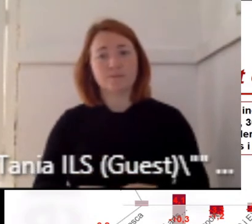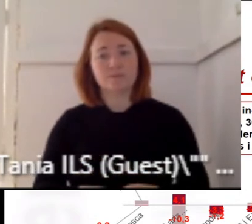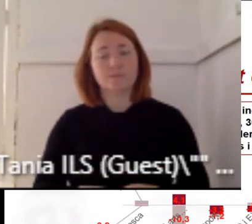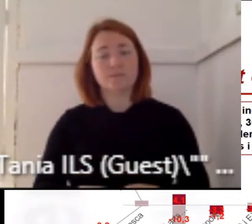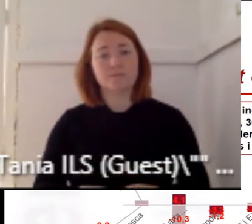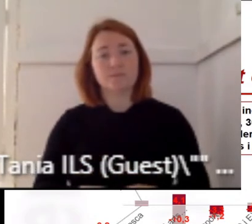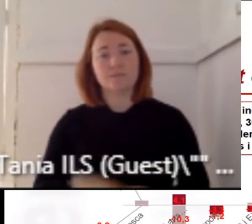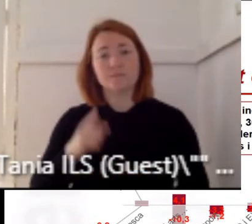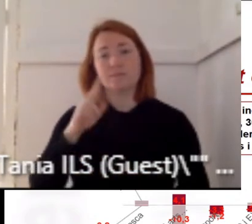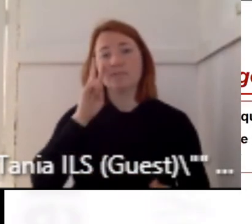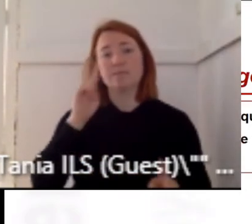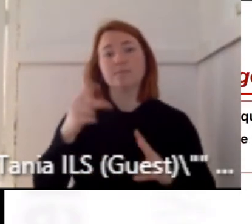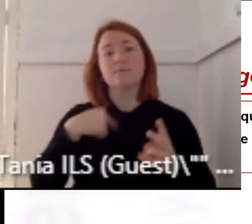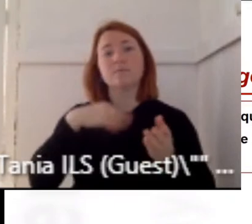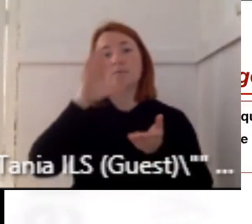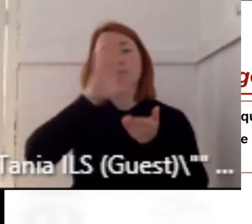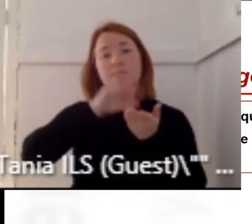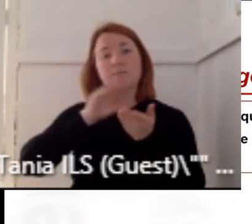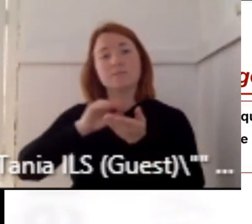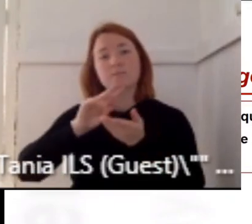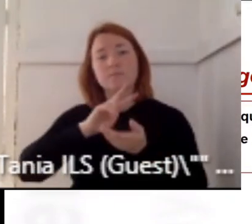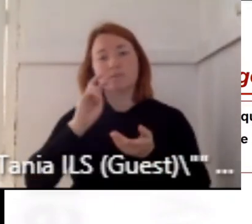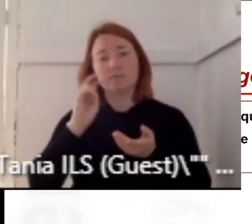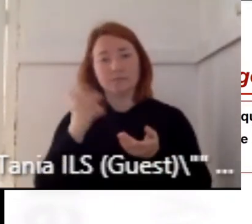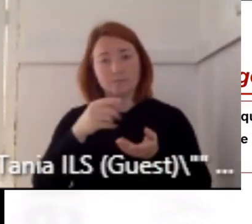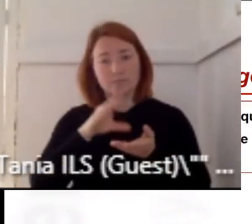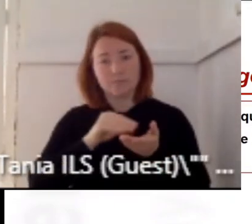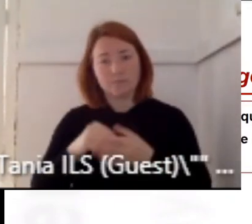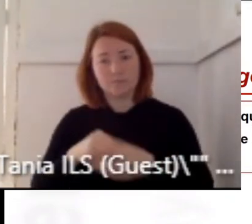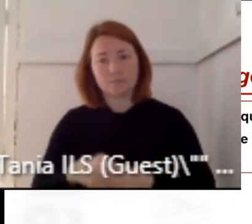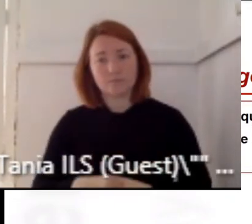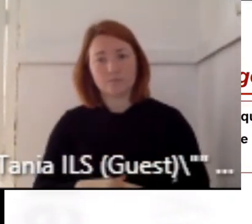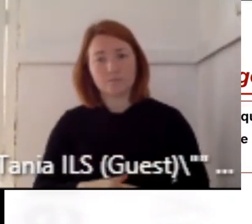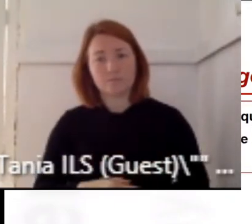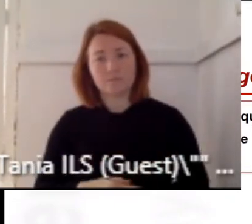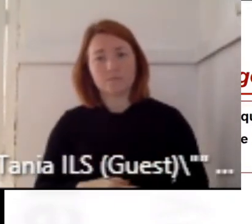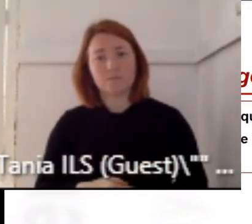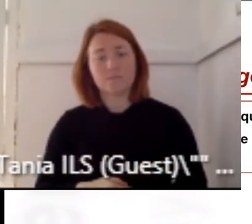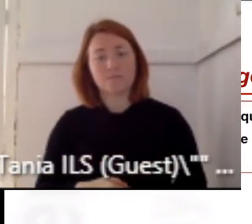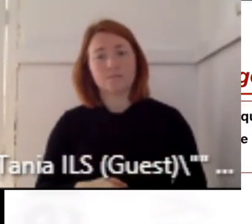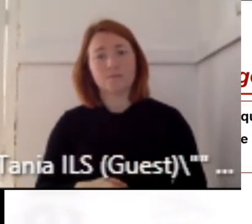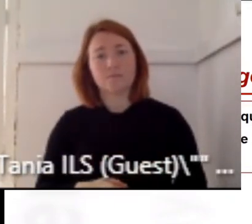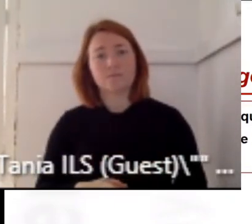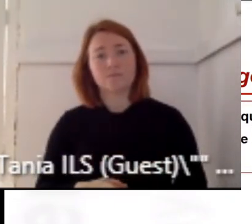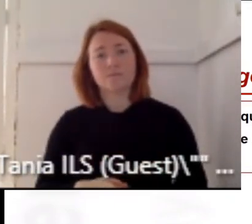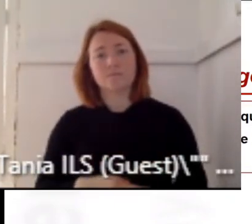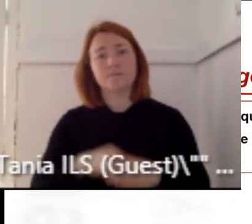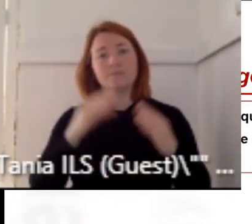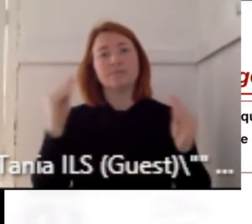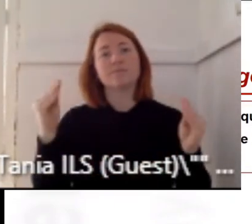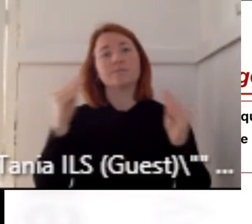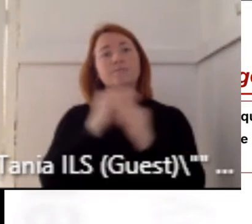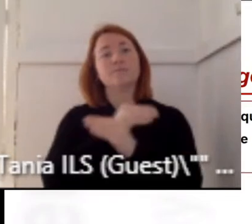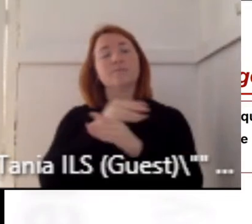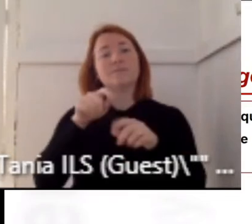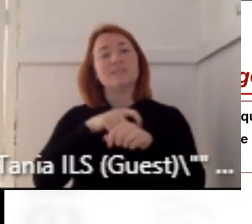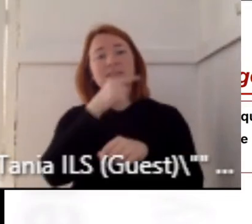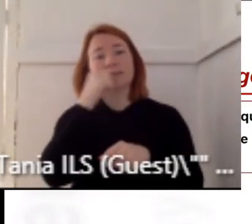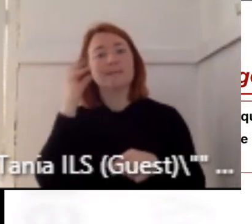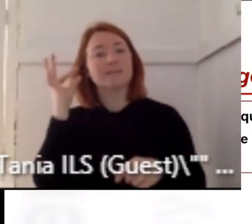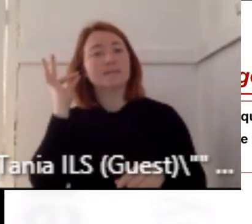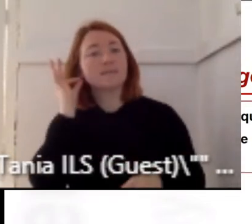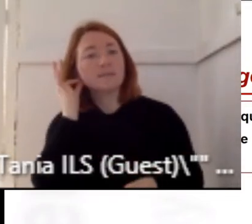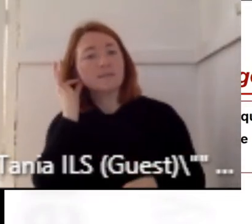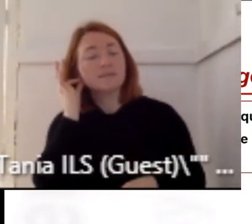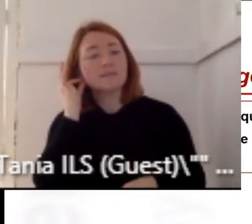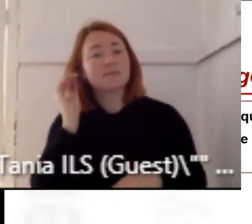també recollits en aquest destacat de dades. Pel que fa a les desigualtats de gènere en la situació econòmica derivada de la